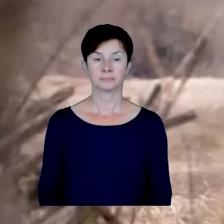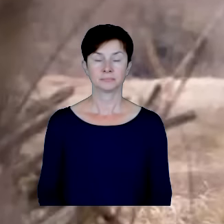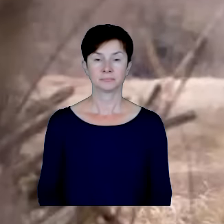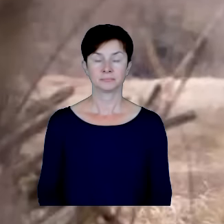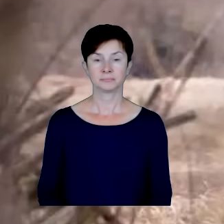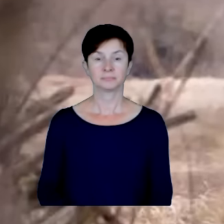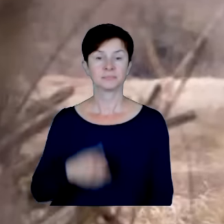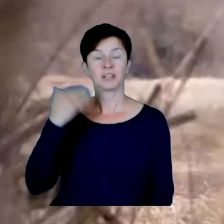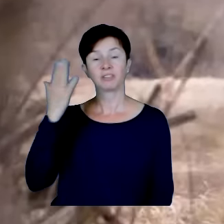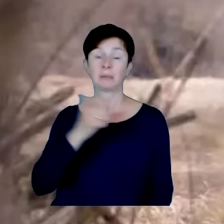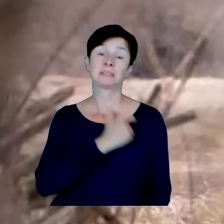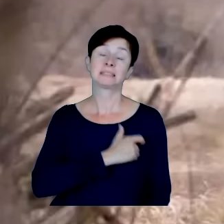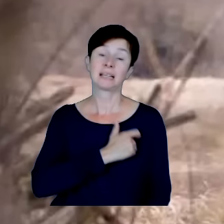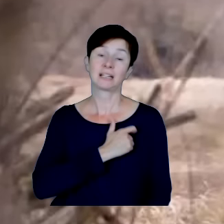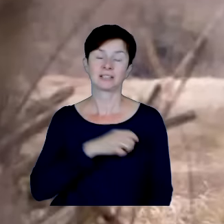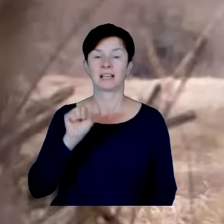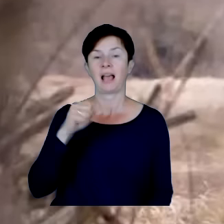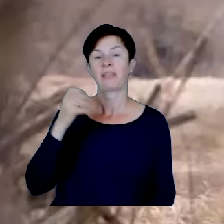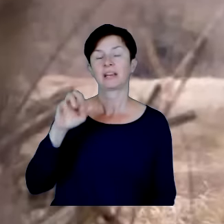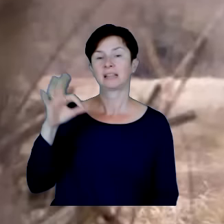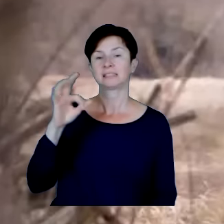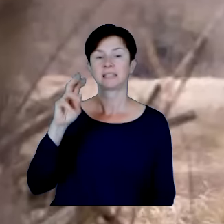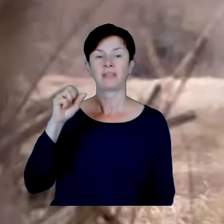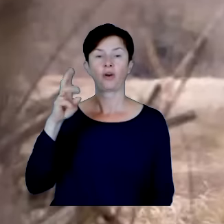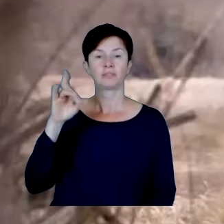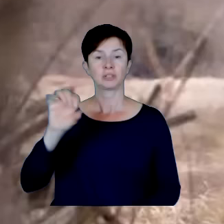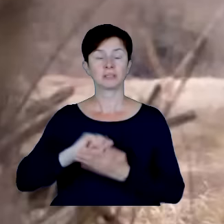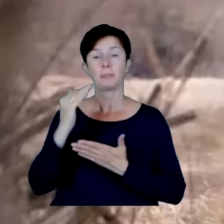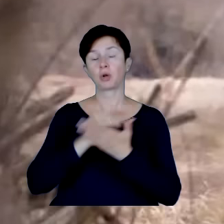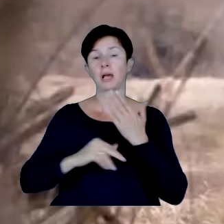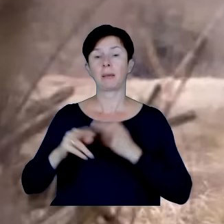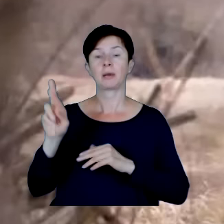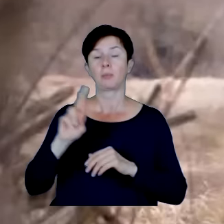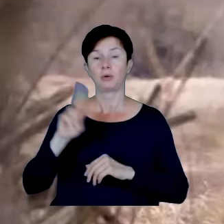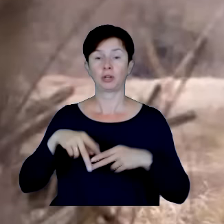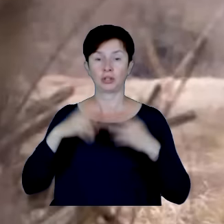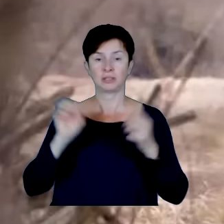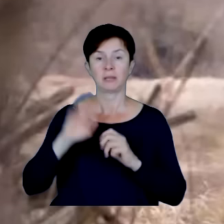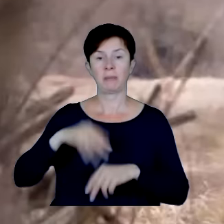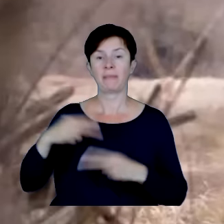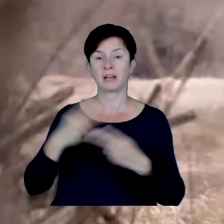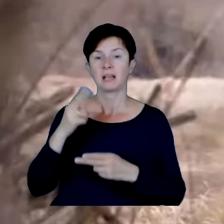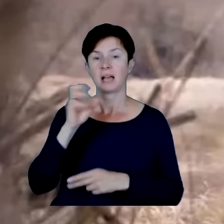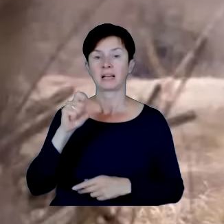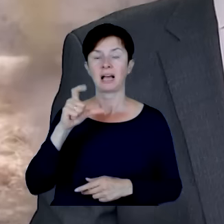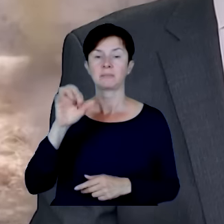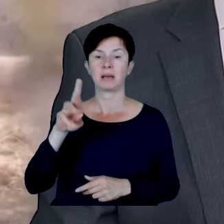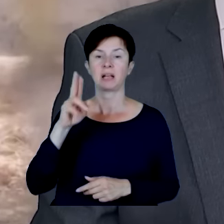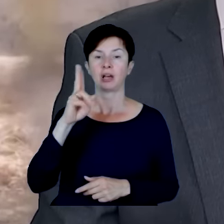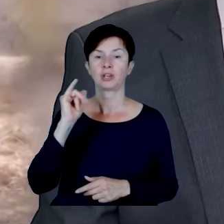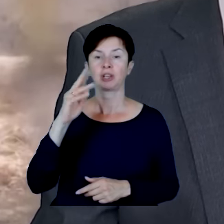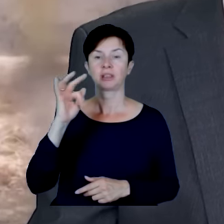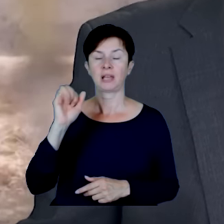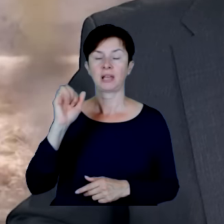Witam serdecznie. Adrian Stankowski, to jest program Republika Dzień. Jest z nami pan redaktor Kacper Kita, portal